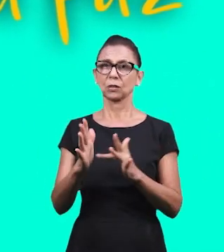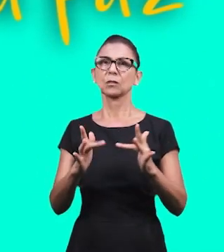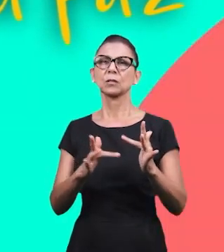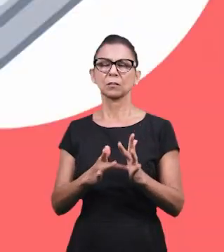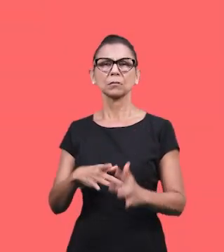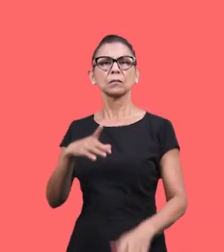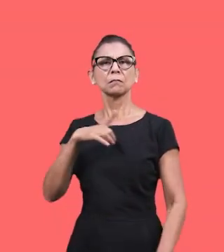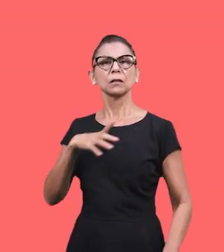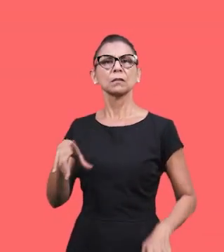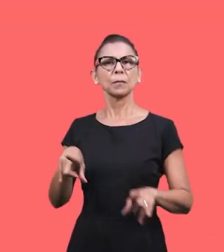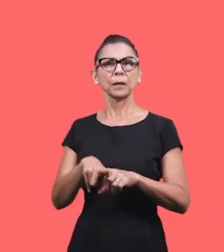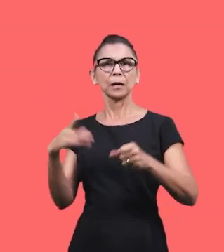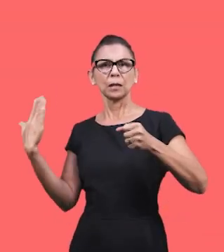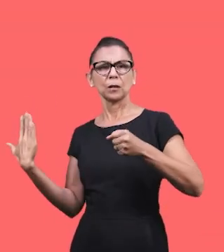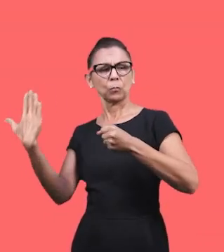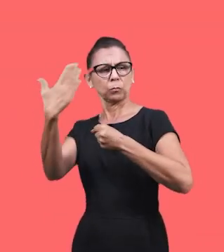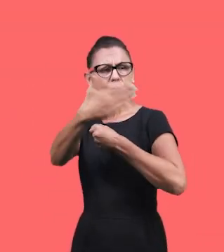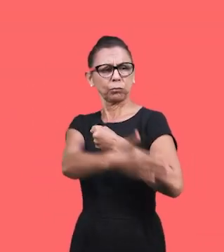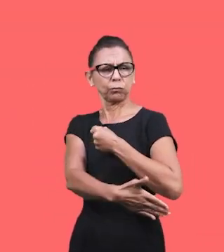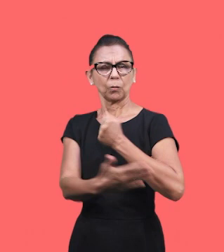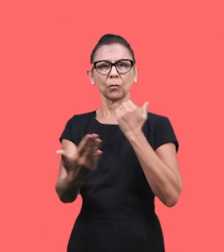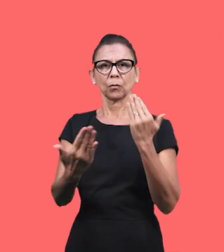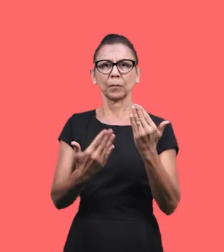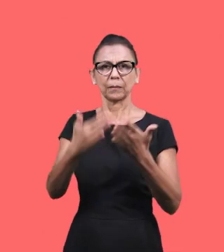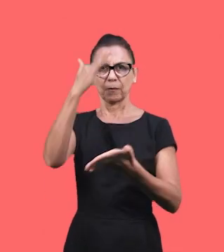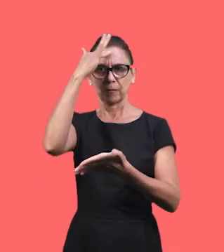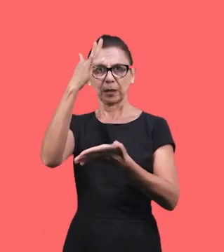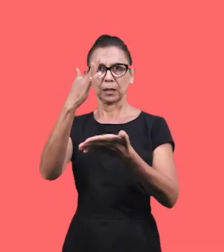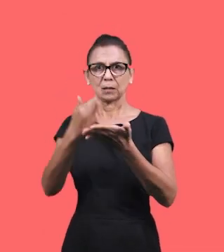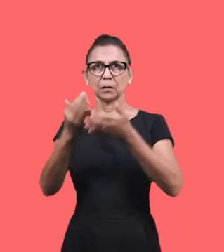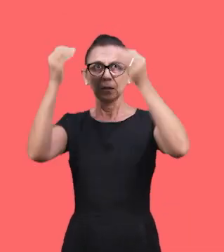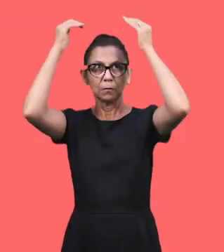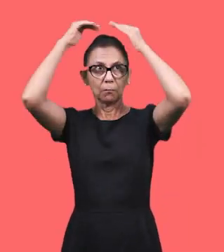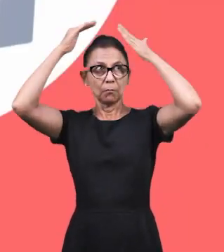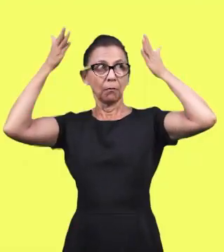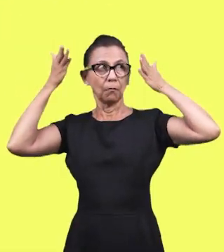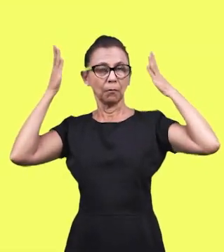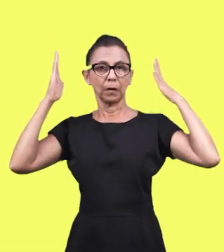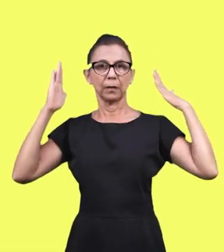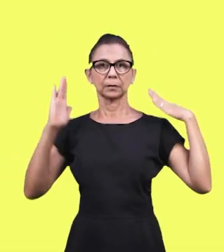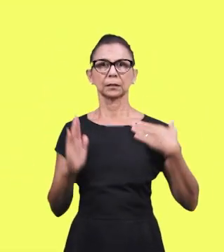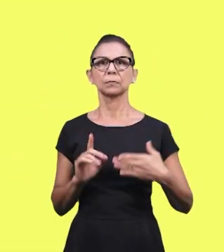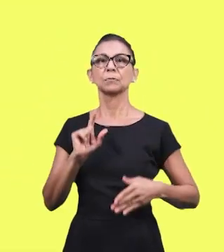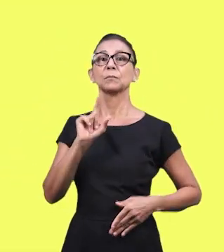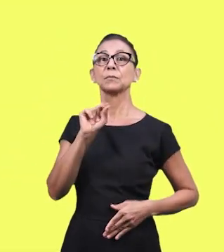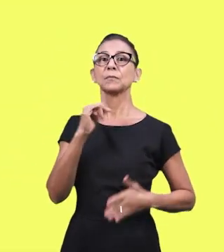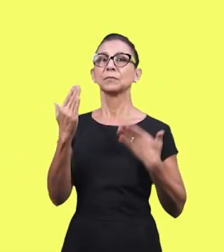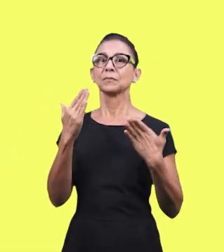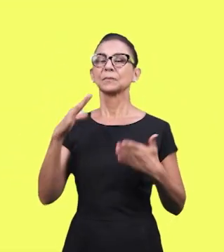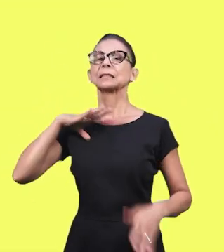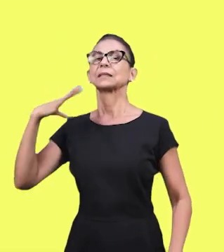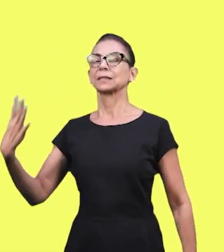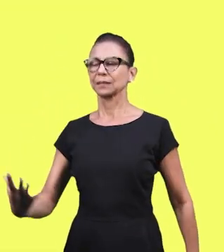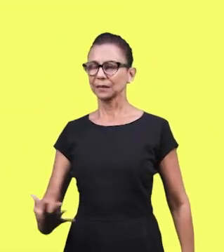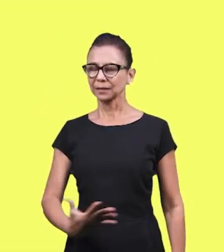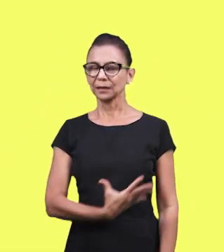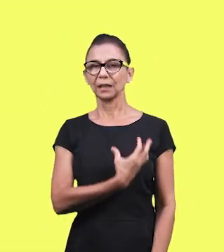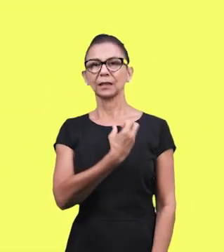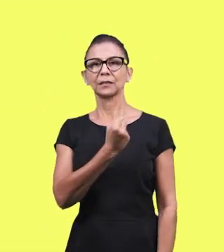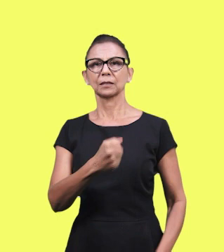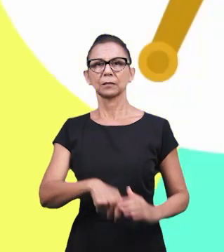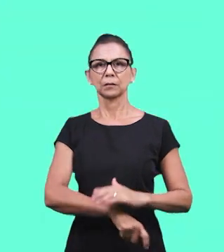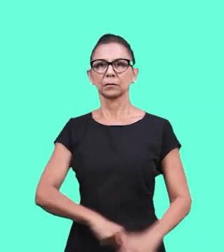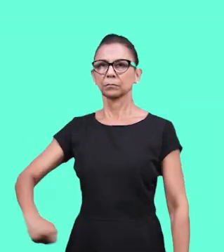и превыше всего я взял щит веры и шлем спасения и